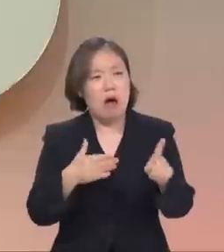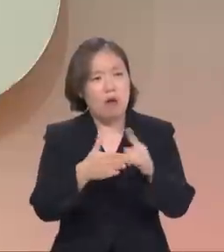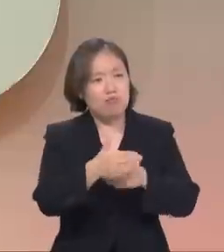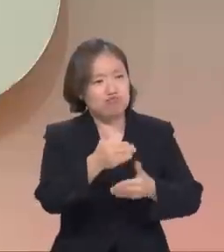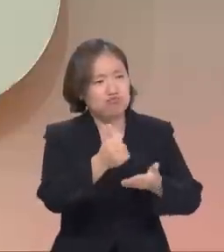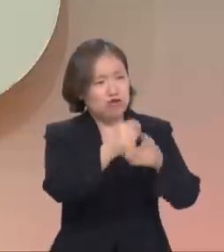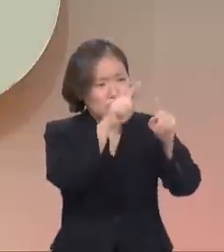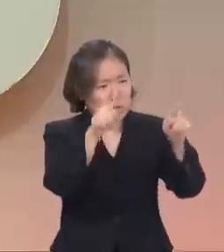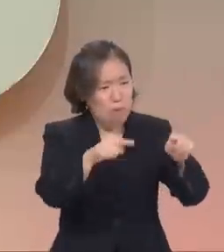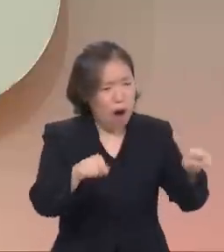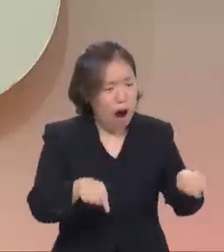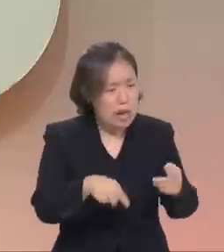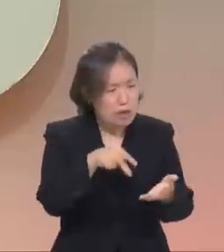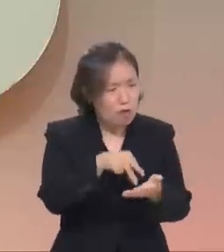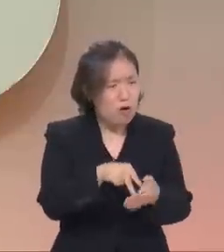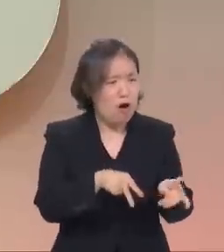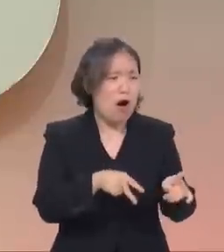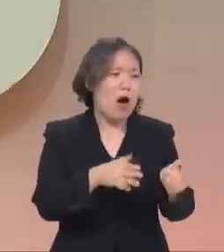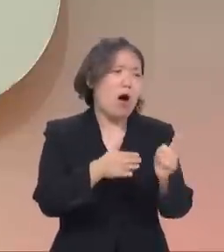막 쏟아냈대요 부처님